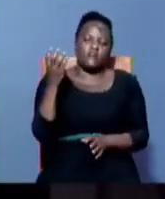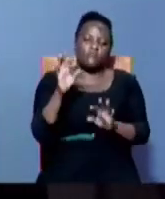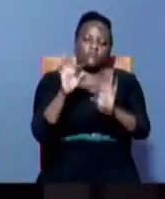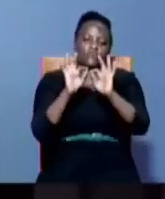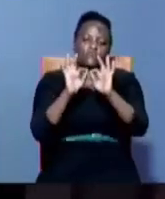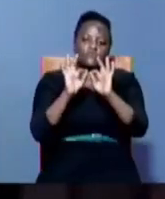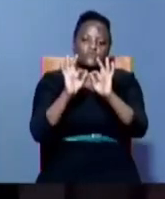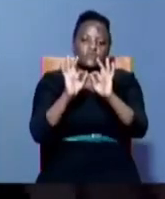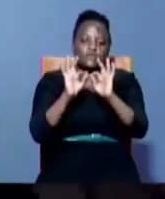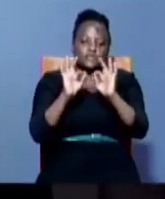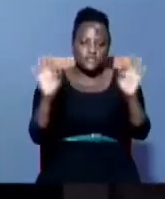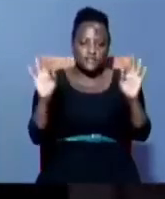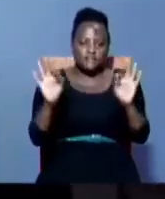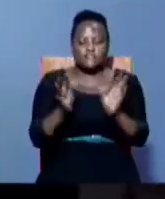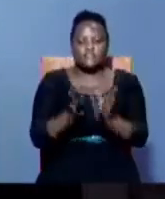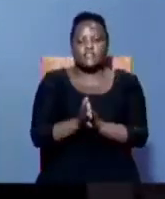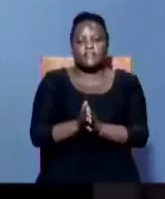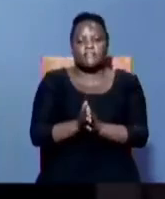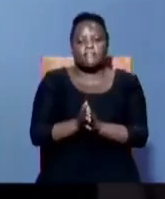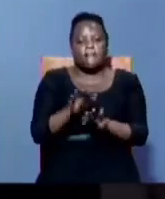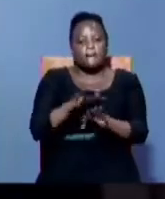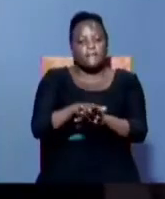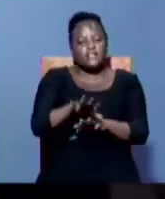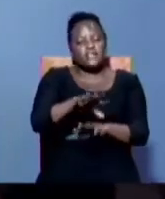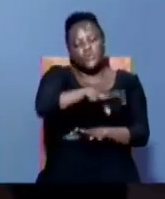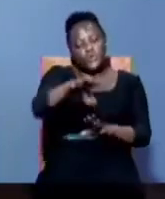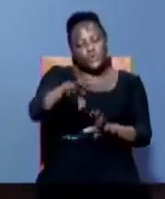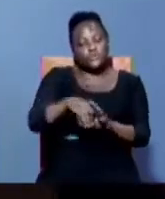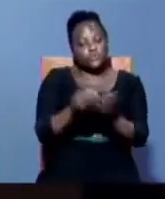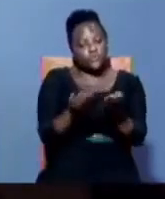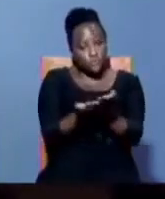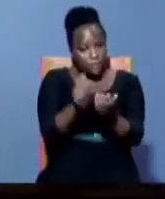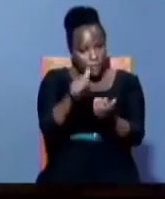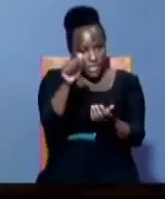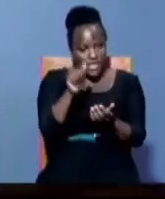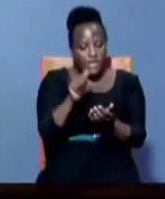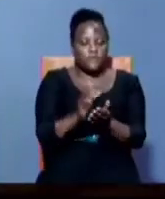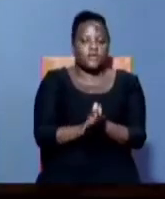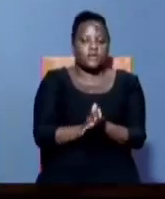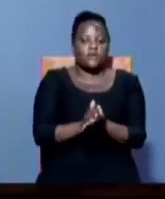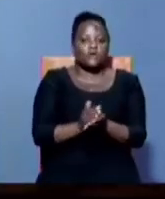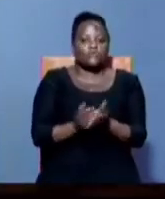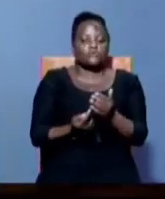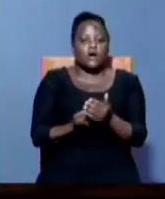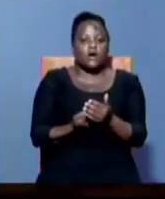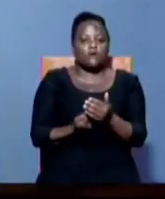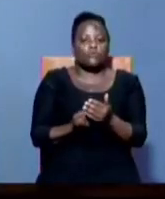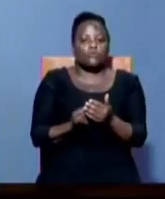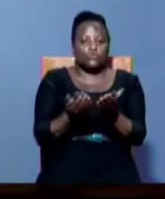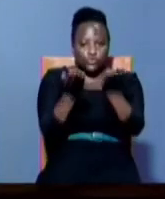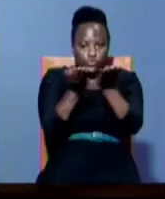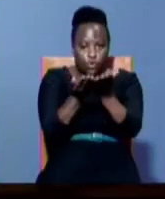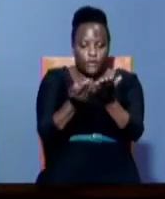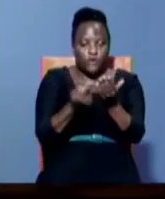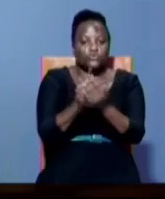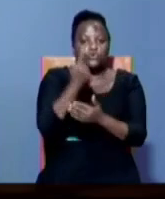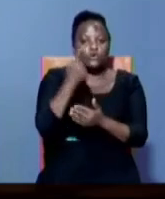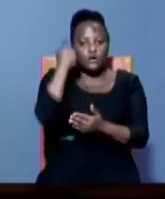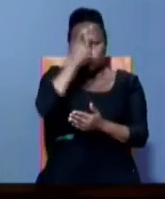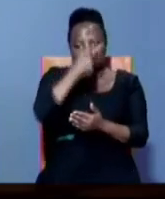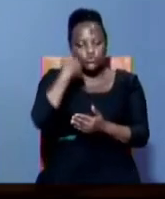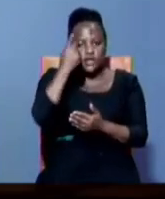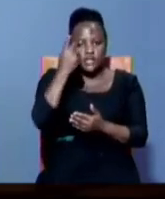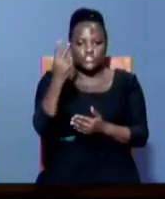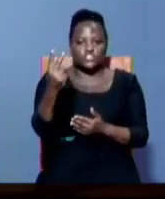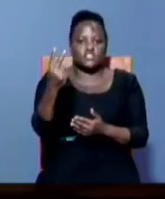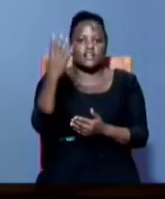Na maelezo yote pale, utakapoenda muda wako mwenyewe utasoma tu kutoka ile sura ya 25 ukianzia ule mstari wa